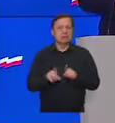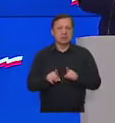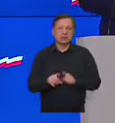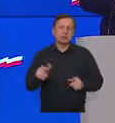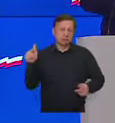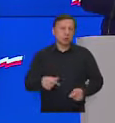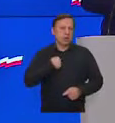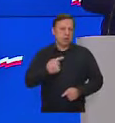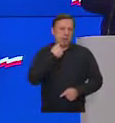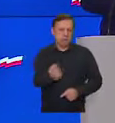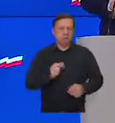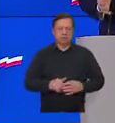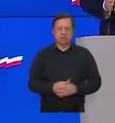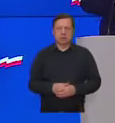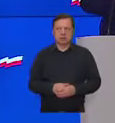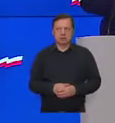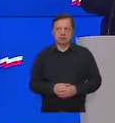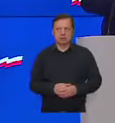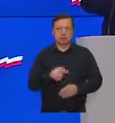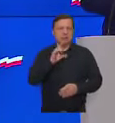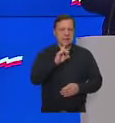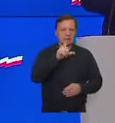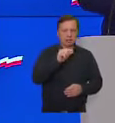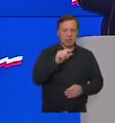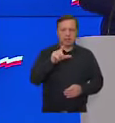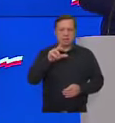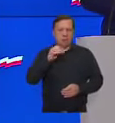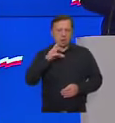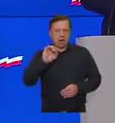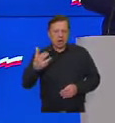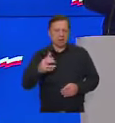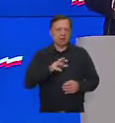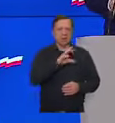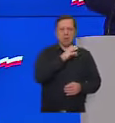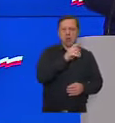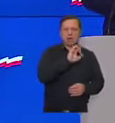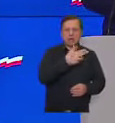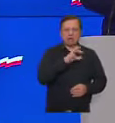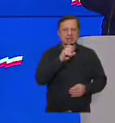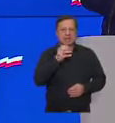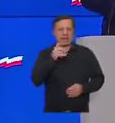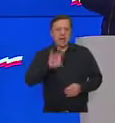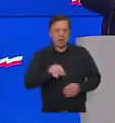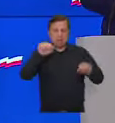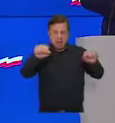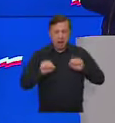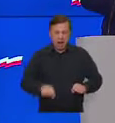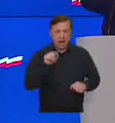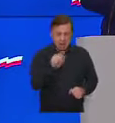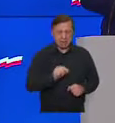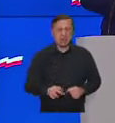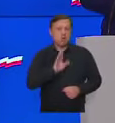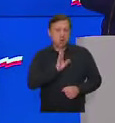niestety powiedzieć, że bank, na przykład JP Morgan czy Morgan Stanley, dwa wielkie banki amerykańskie prognozują, że w drugim kwartale w